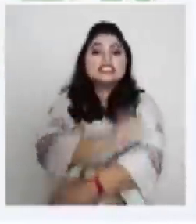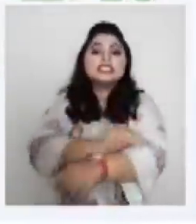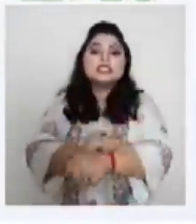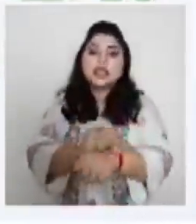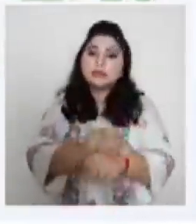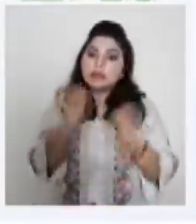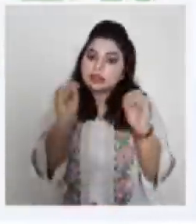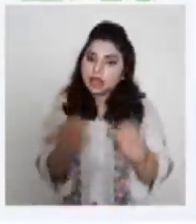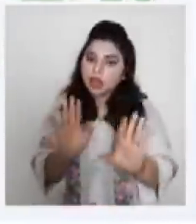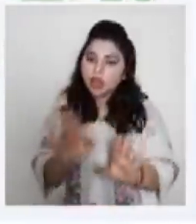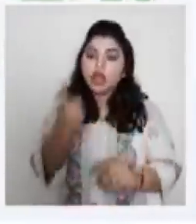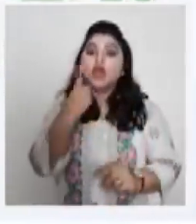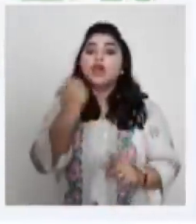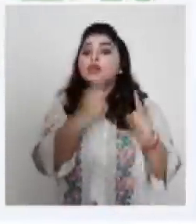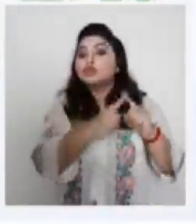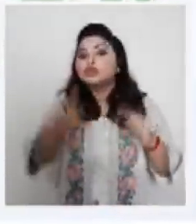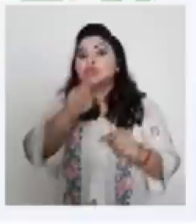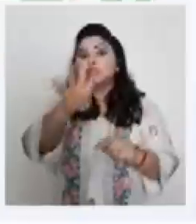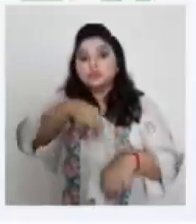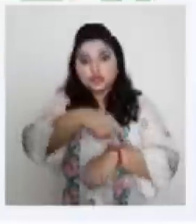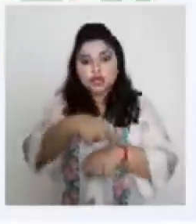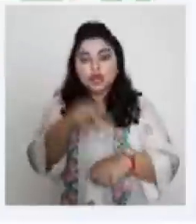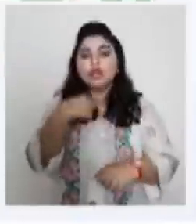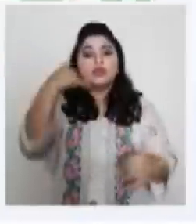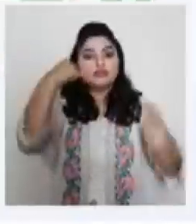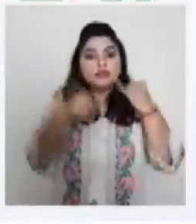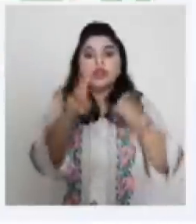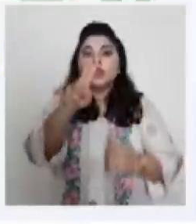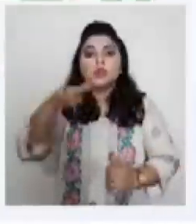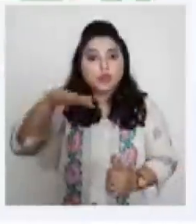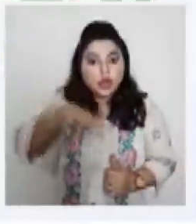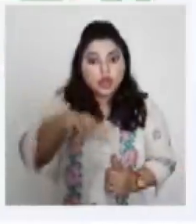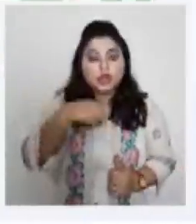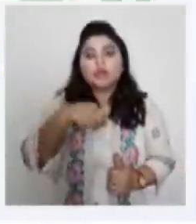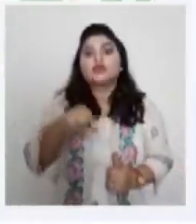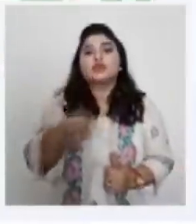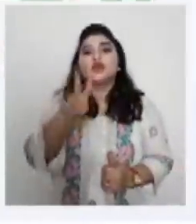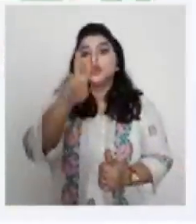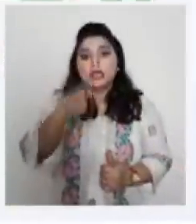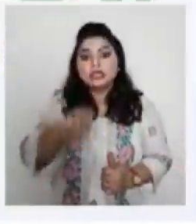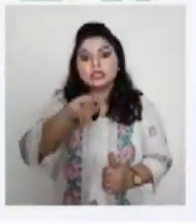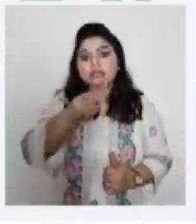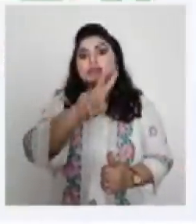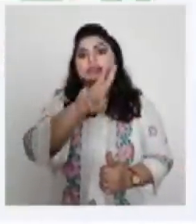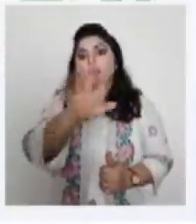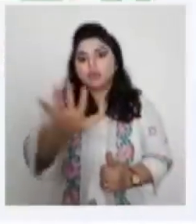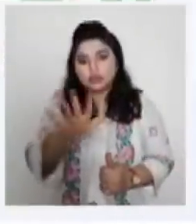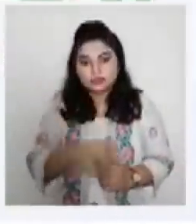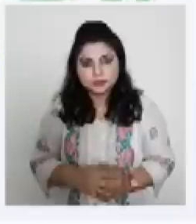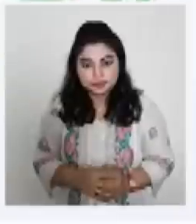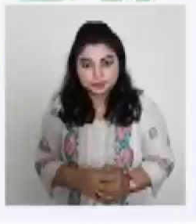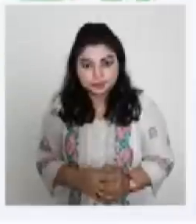ফোনে সেবা দেওয়া হয়, ২৪ ঘন্টায় ফোনে সেবা দেওয়া হয় এবং গত ২৪ ঘন্টায় ফোন কল গ্রহণ করা হয়েছে